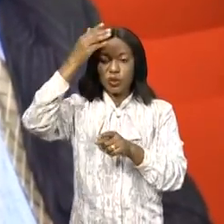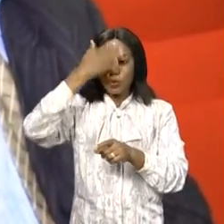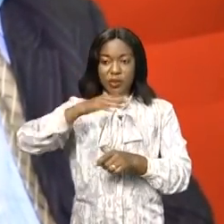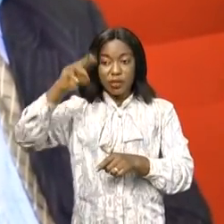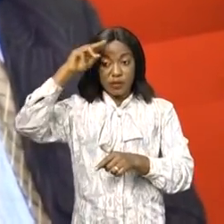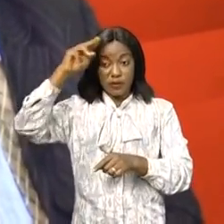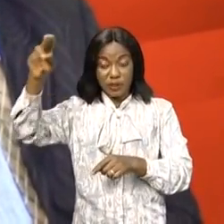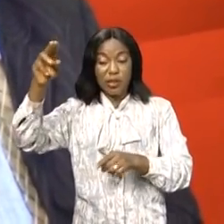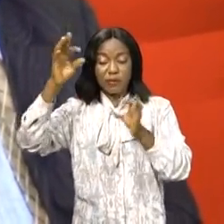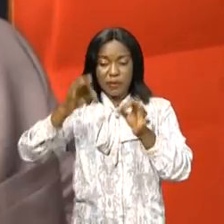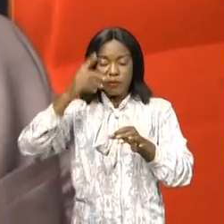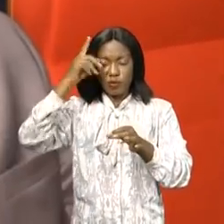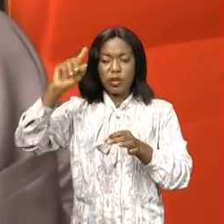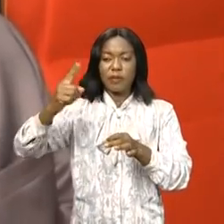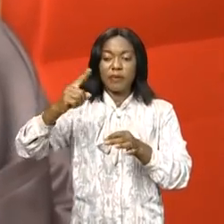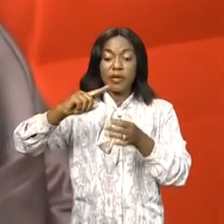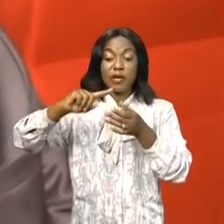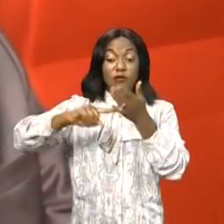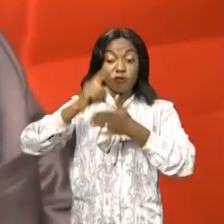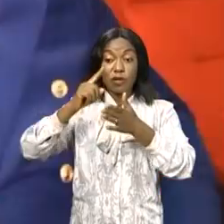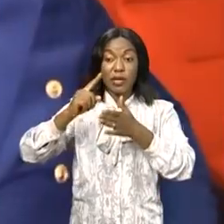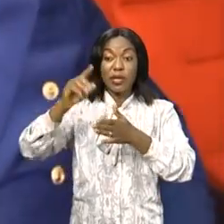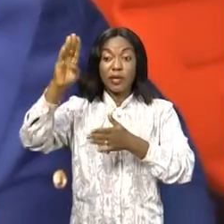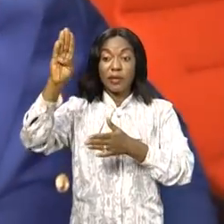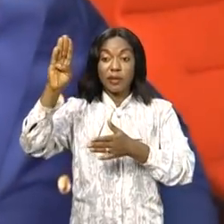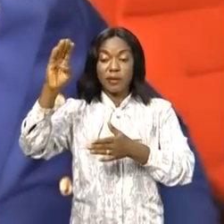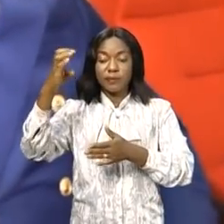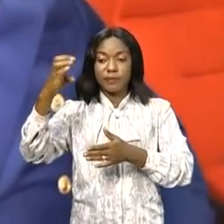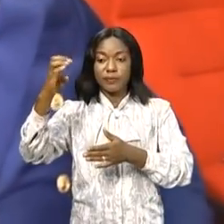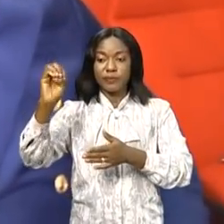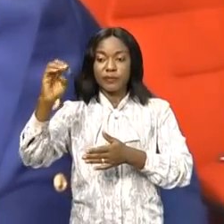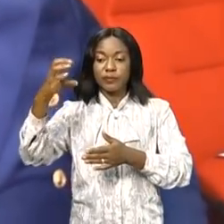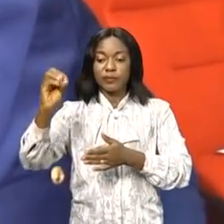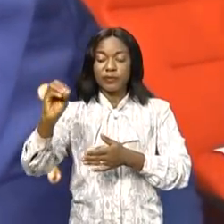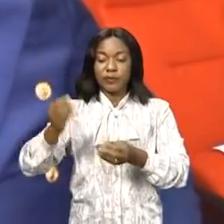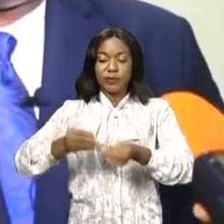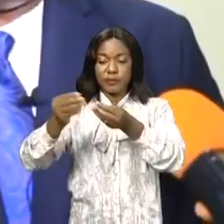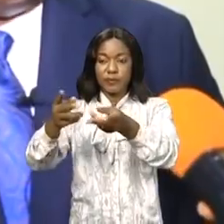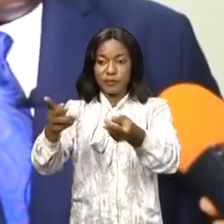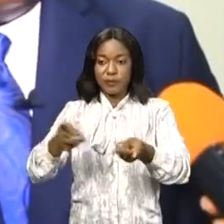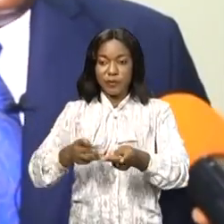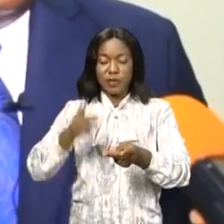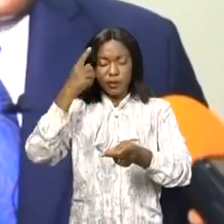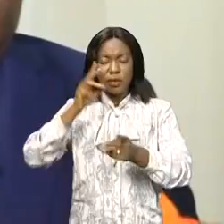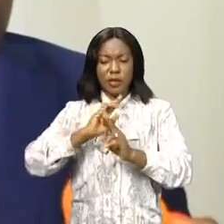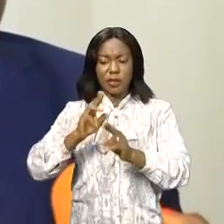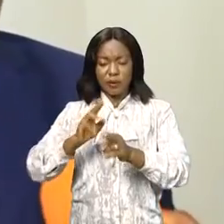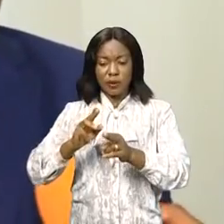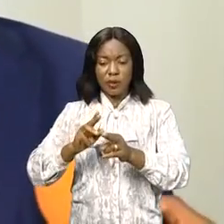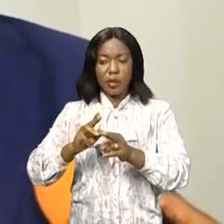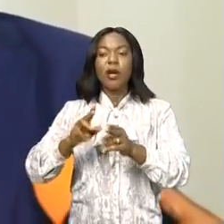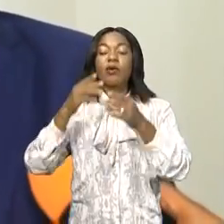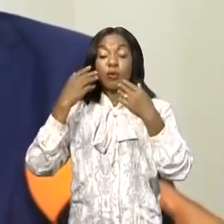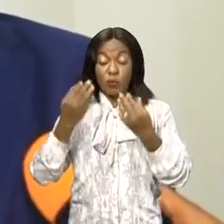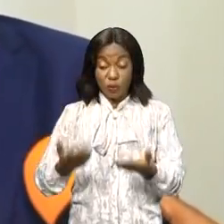première fois à l'éducation, on va mettre en place un plan stratégique dont l'horizon est plus ou moins de 10 ans. C'est dans ce cadre-là que nous plaçons ces rapports annuels. Nous